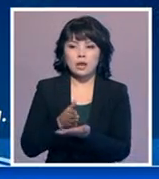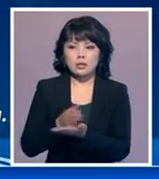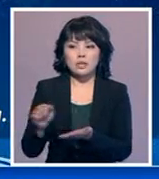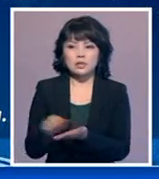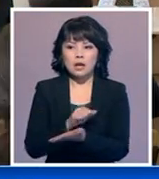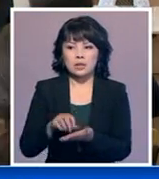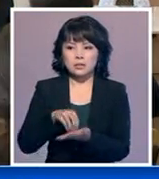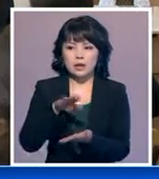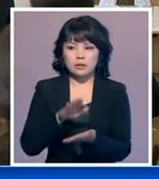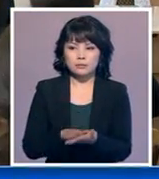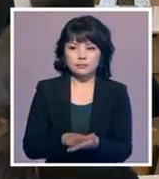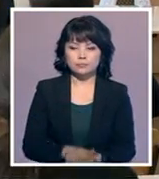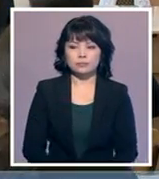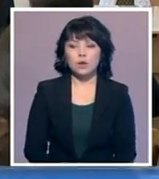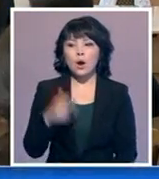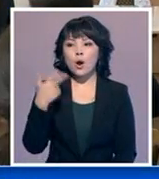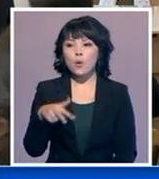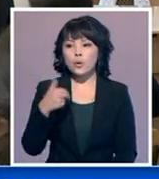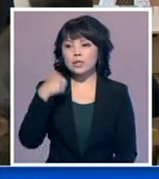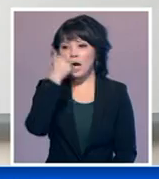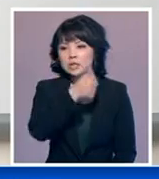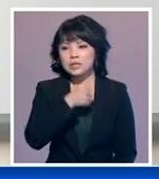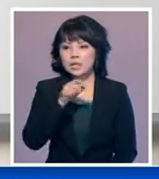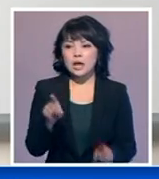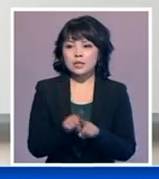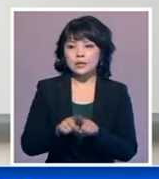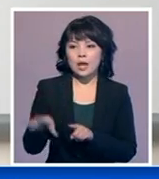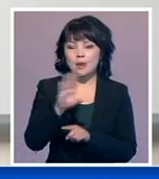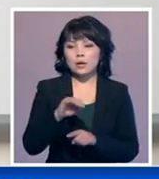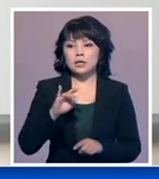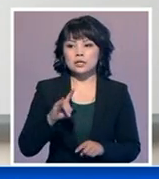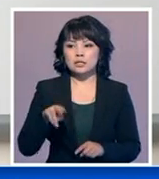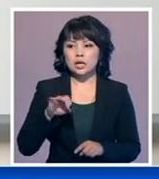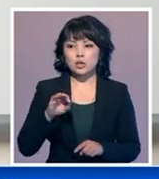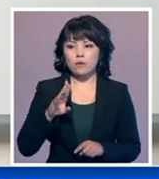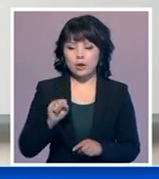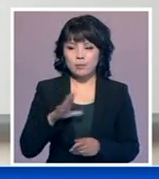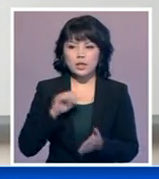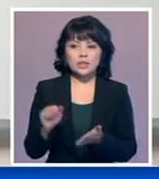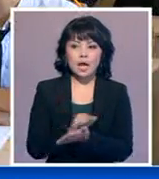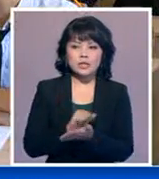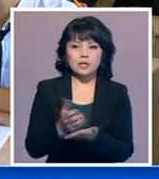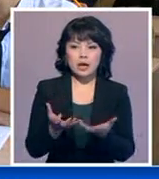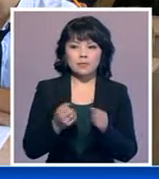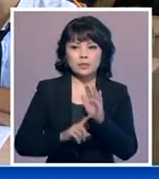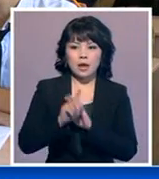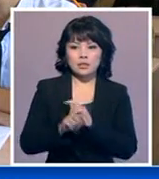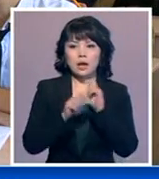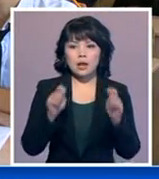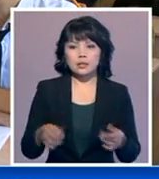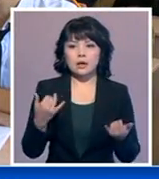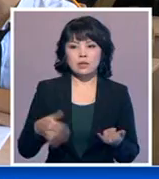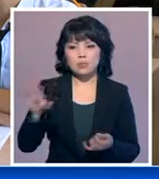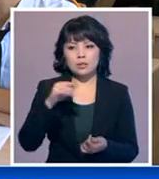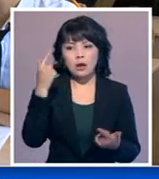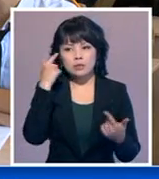доктринасынан 30 жылдық еңбек өтілі бар ұстаз Сәуле Ыдырысова саяси доктрина таптырмас мүмкіндік дейді. Өйткені онда